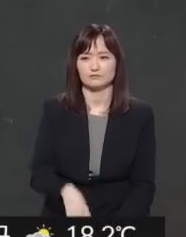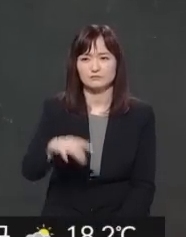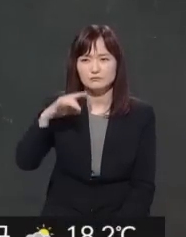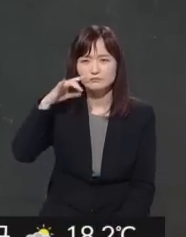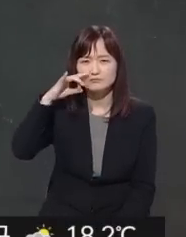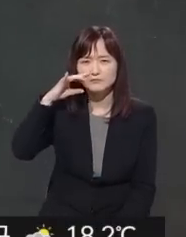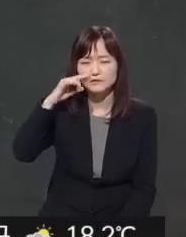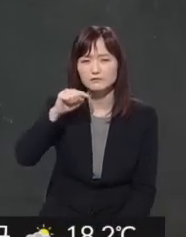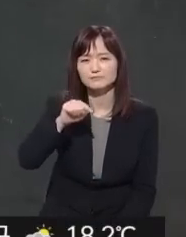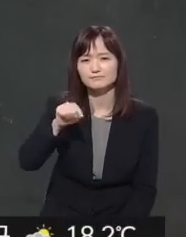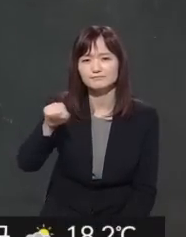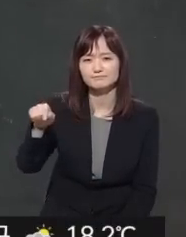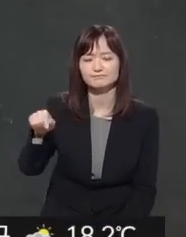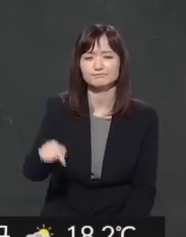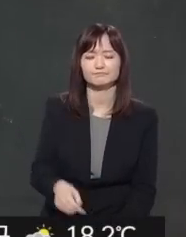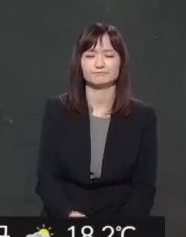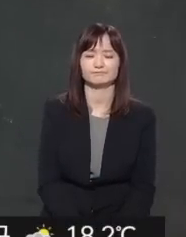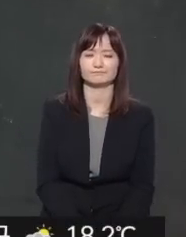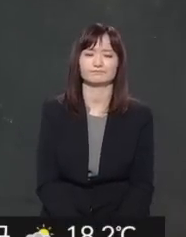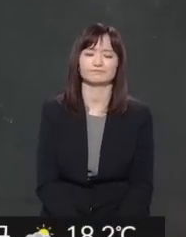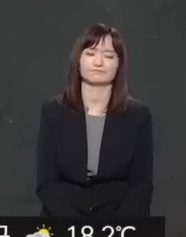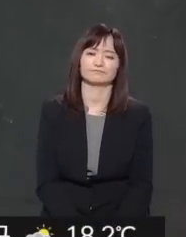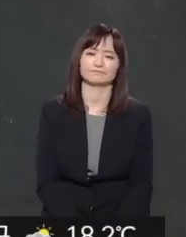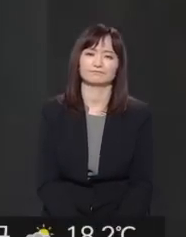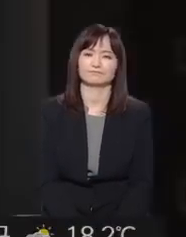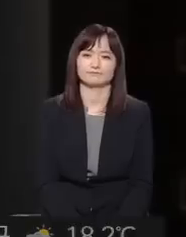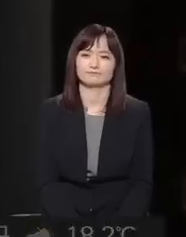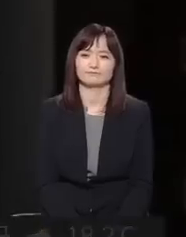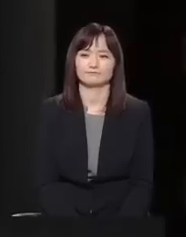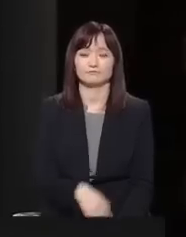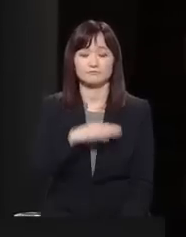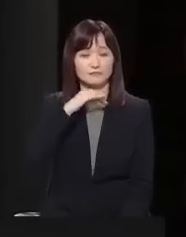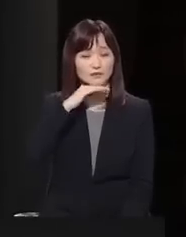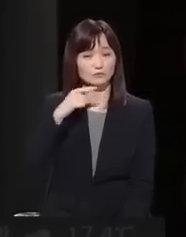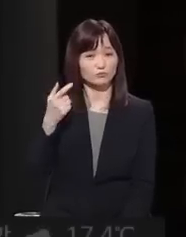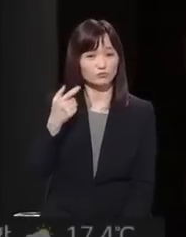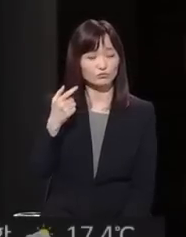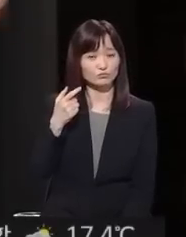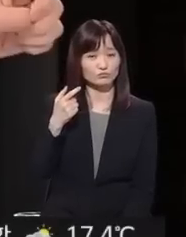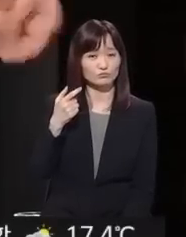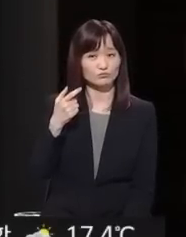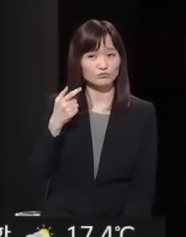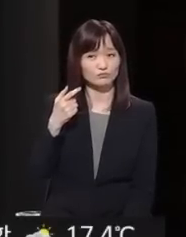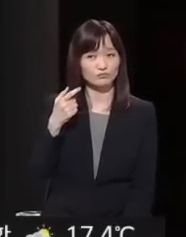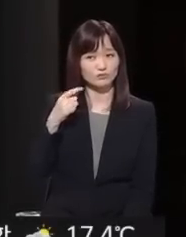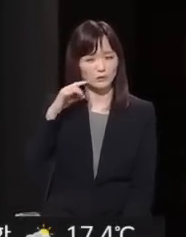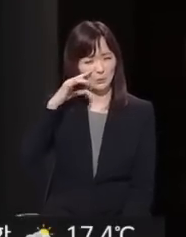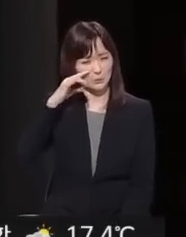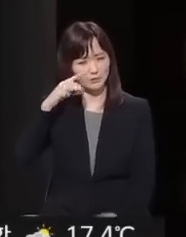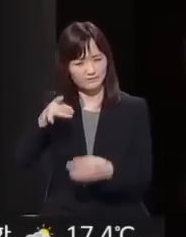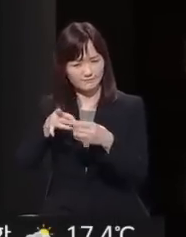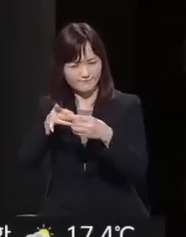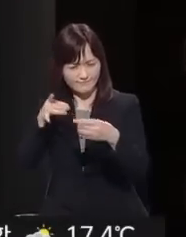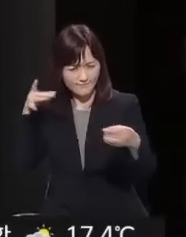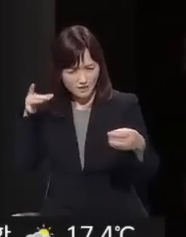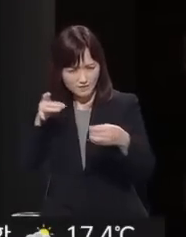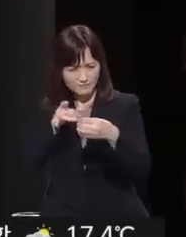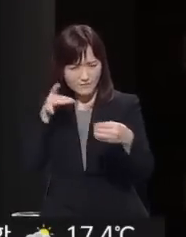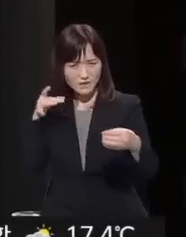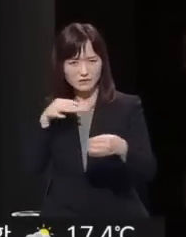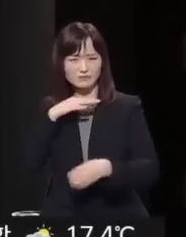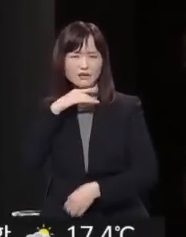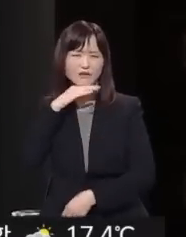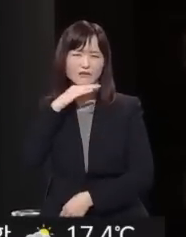호기심에 하하 아니 그 소장님 나이 60대 가지고 저걸 호기심에 이렇게 하기엔 너무 많은 나이